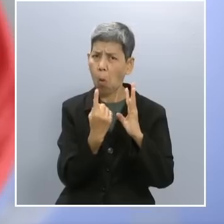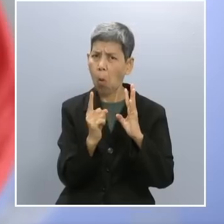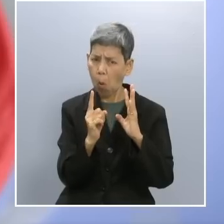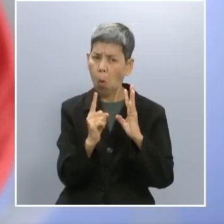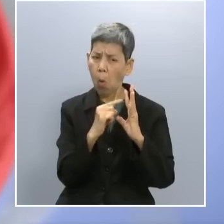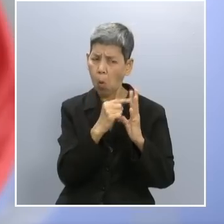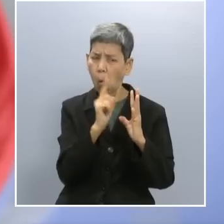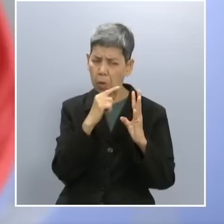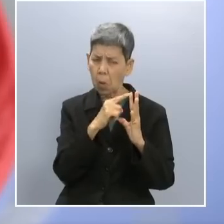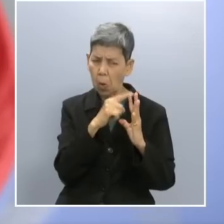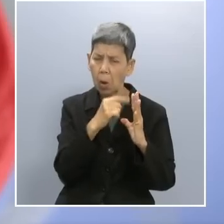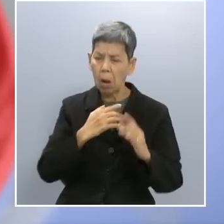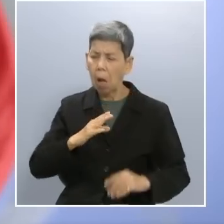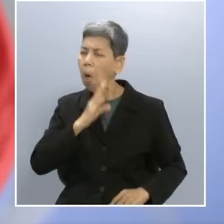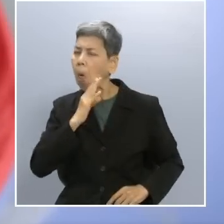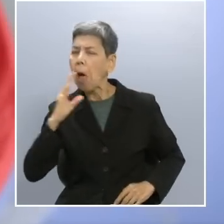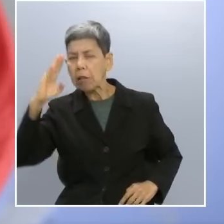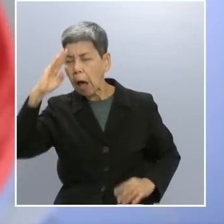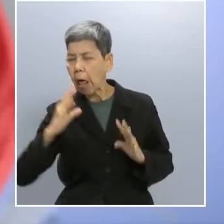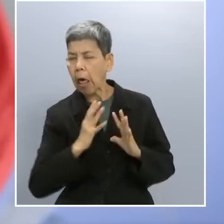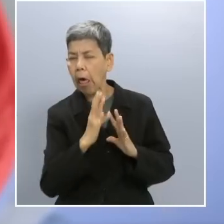ไปบอกว่าเป็นทหารด้วย